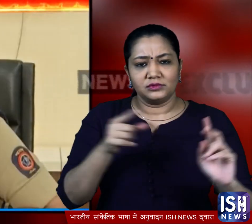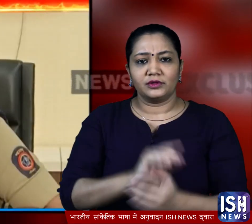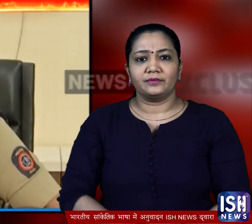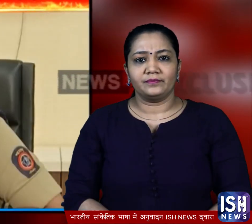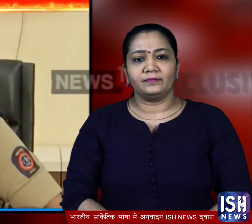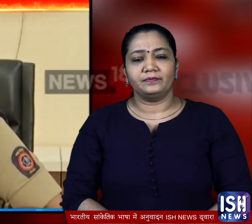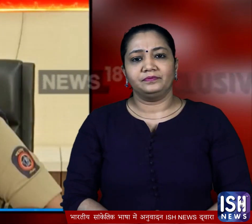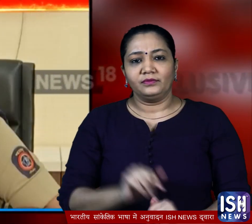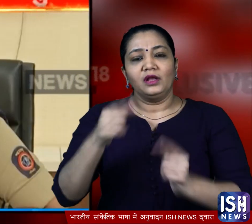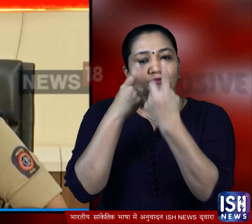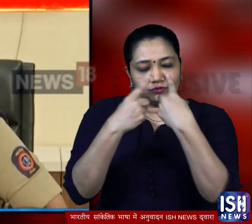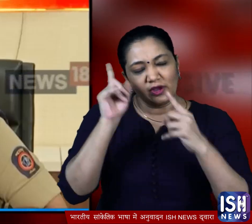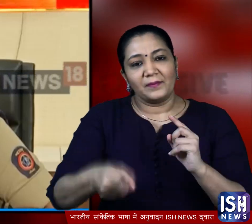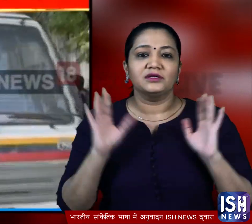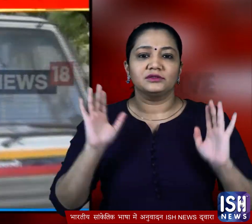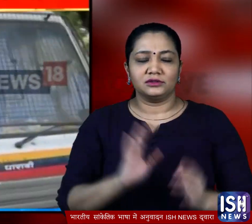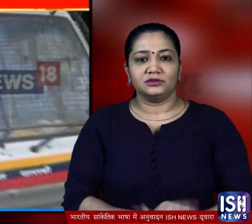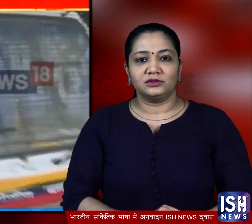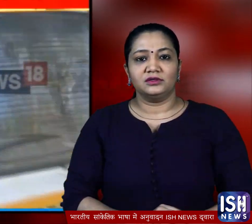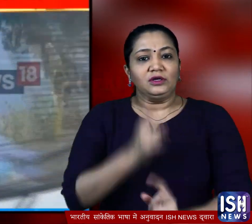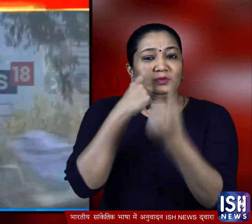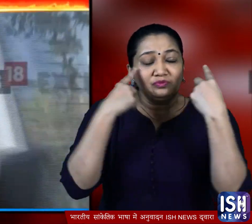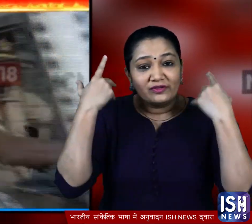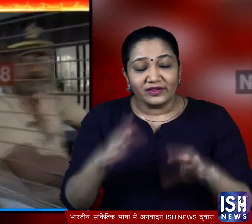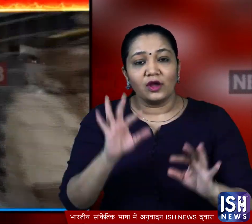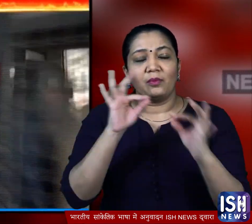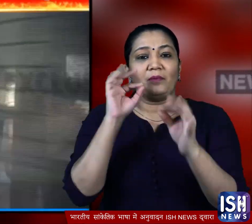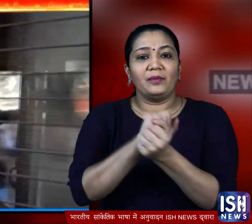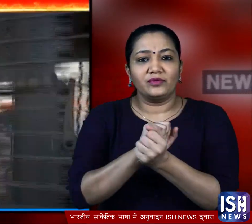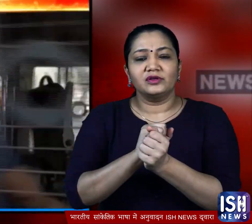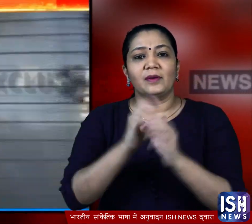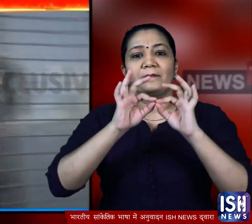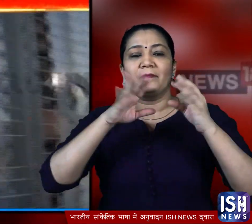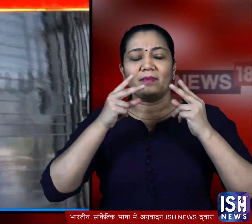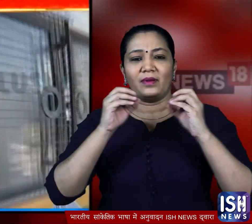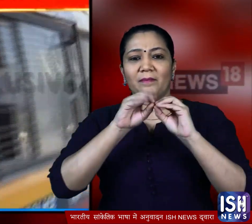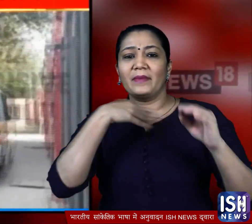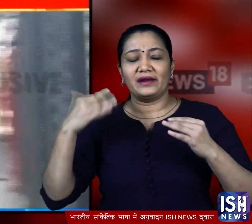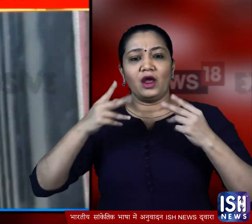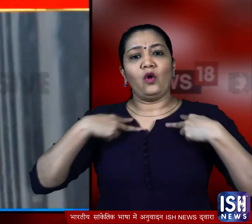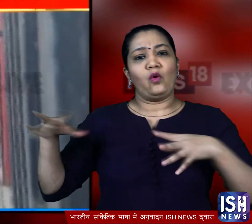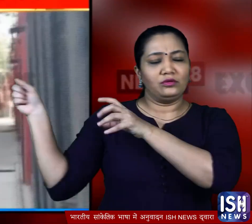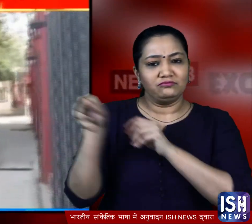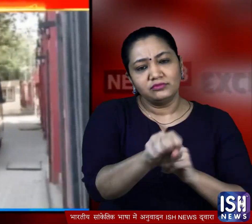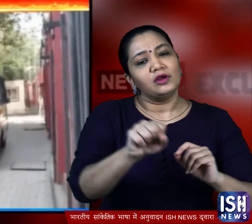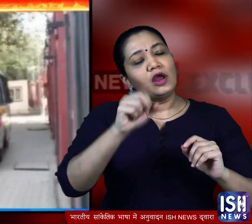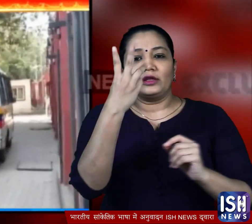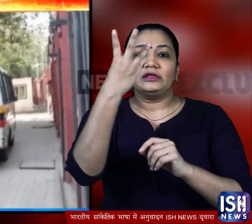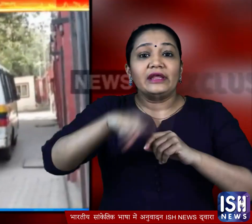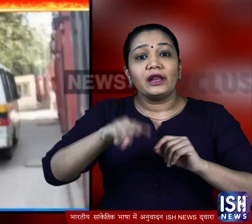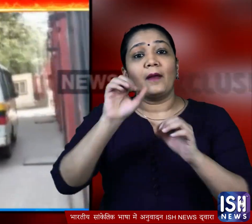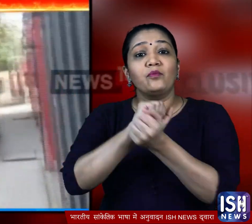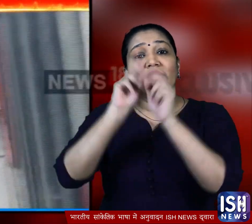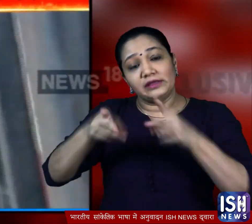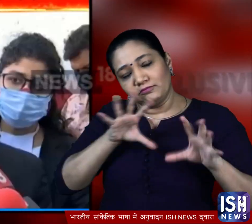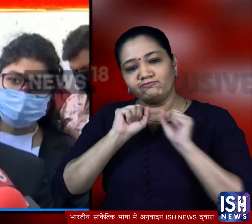पे इन्वेस्टिगेशन करना जरूरी है। इस कार्रवाई के बाद मुंबई पुलिस ने उन्हें बांद्रा कोर्ट में पेश किया, जहां से उन्हें 3 दिन की पुलिस